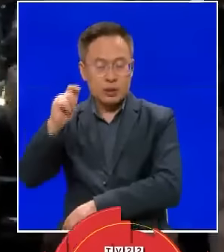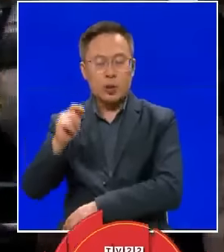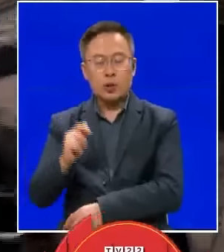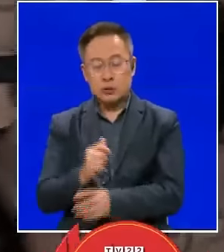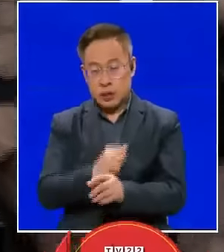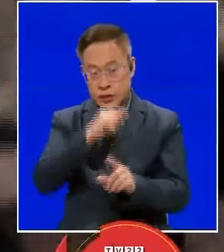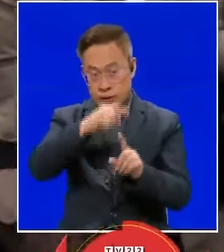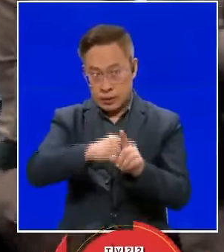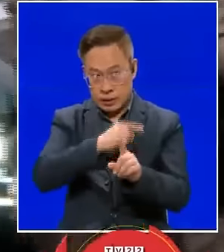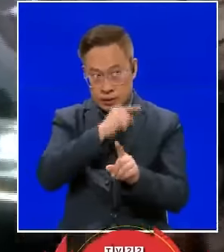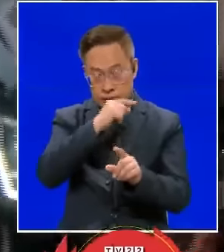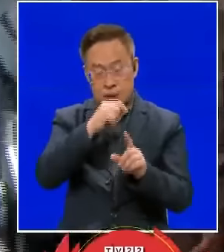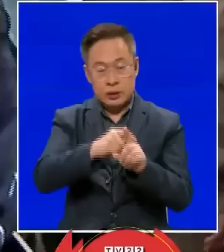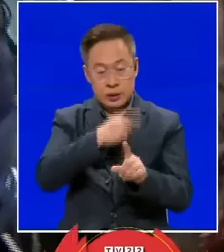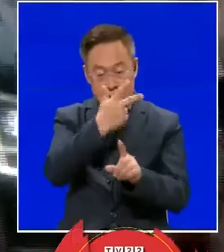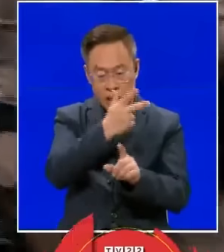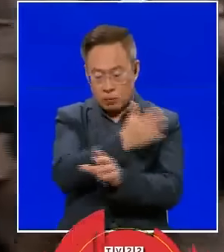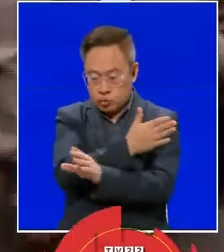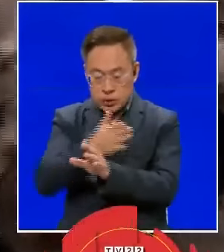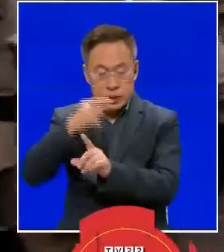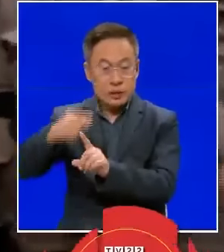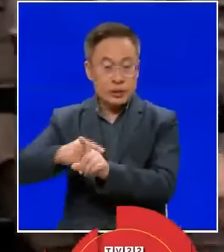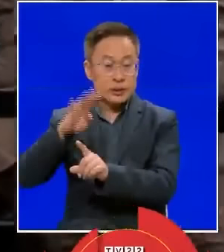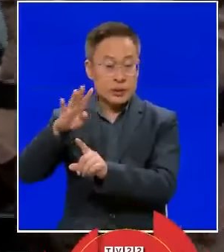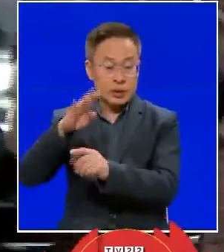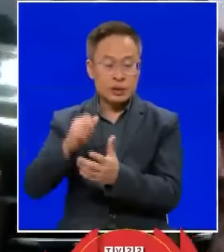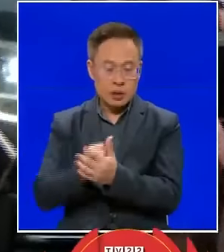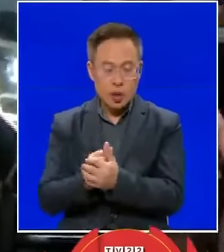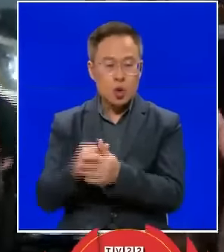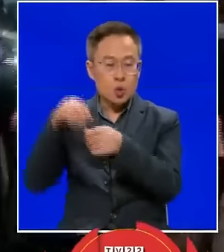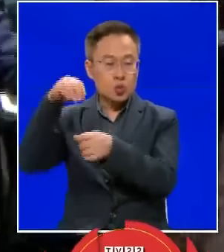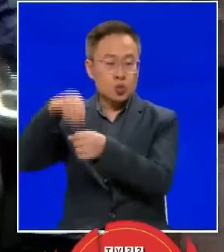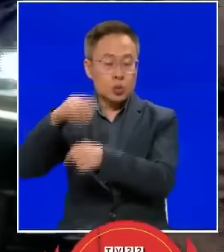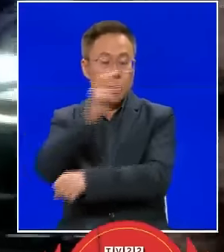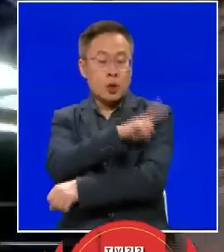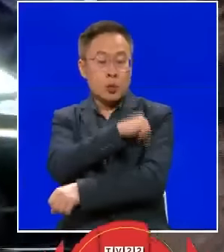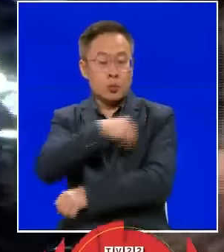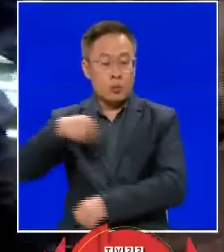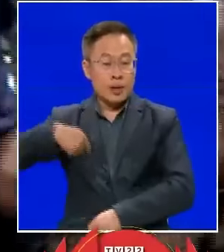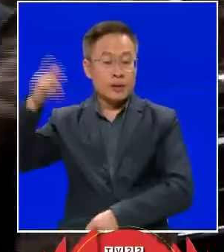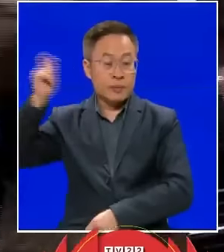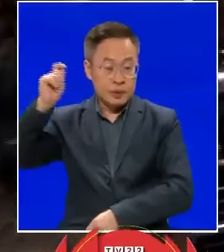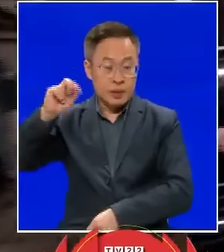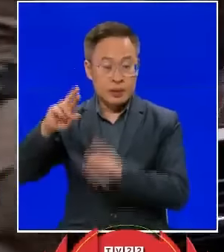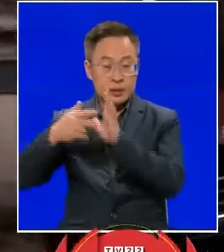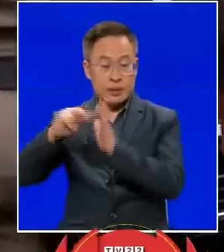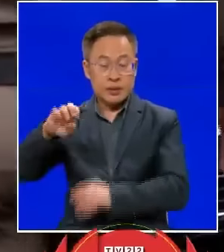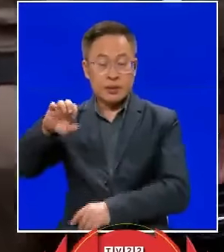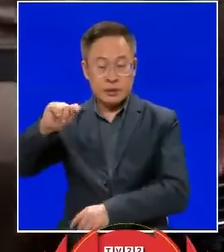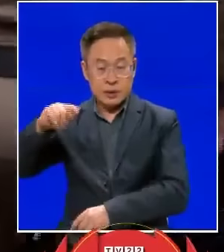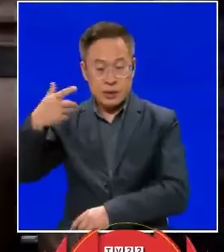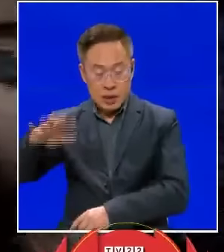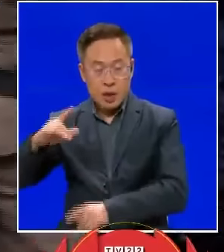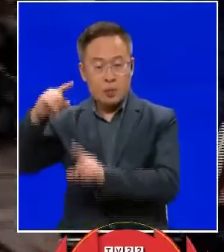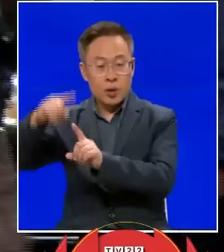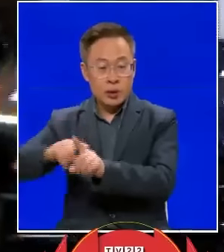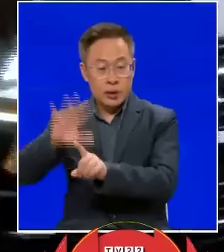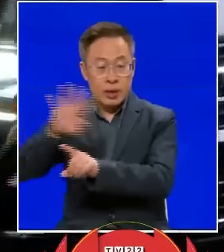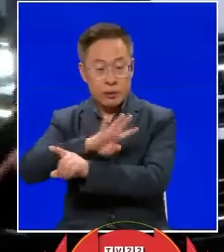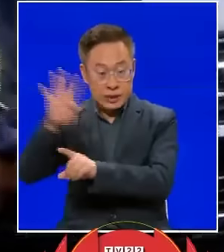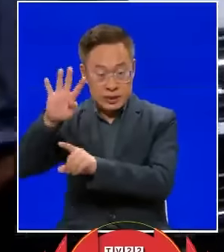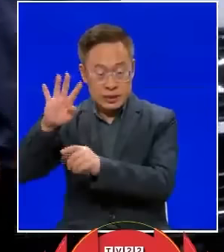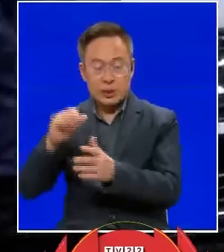ว่าเห็นว่าการรักษาที่โมาราชพันเนี่ยสามารถทำได้แล้วก็มีรายงานว่าได้กลับมารับประทานอาหารได้บ้างตามลำดับอันนี้รายละเอียดก็จะเป็นเหมือนที่